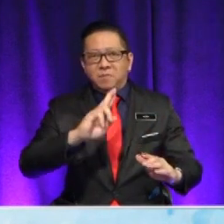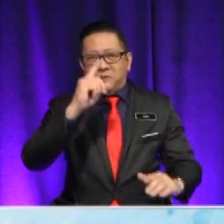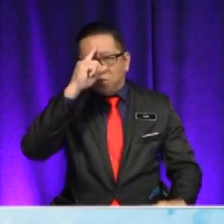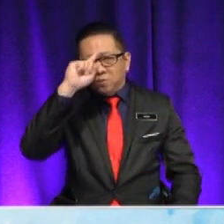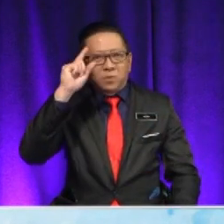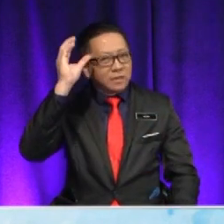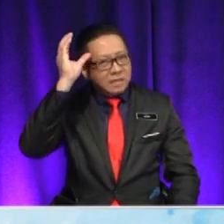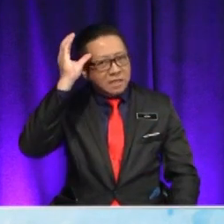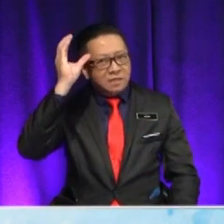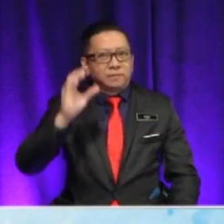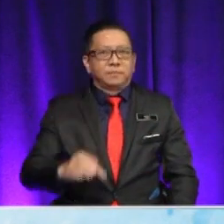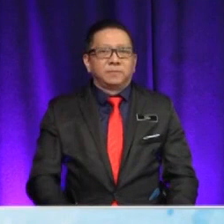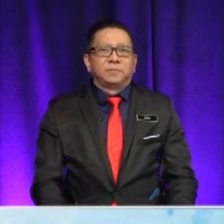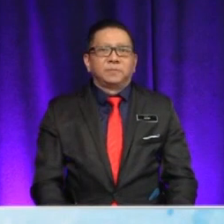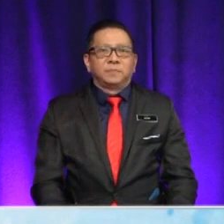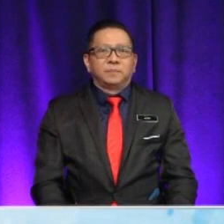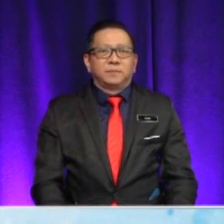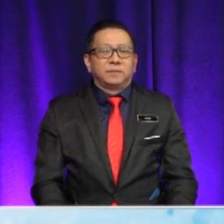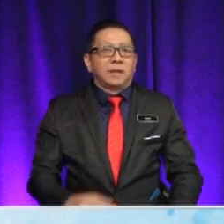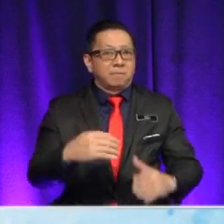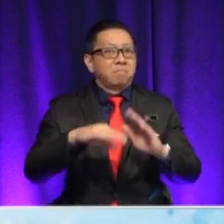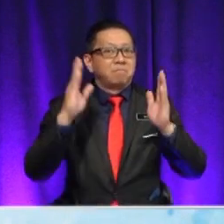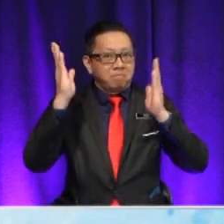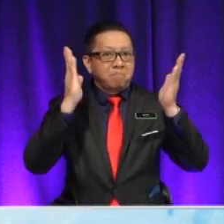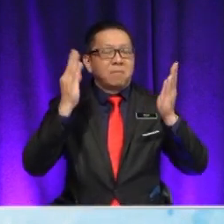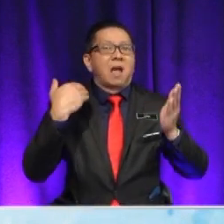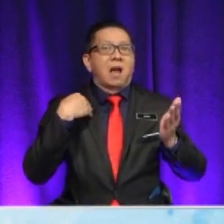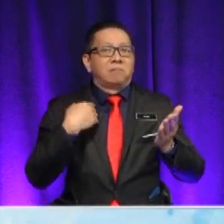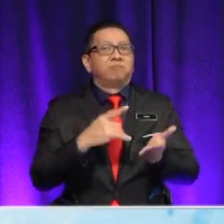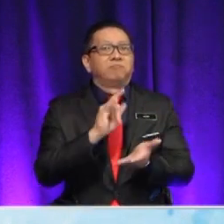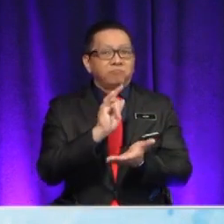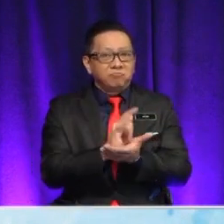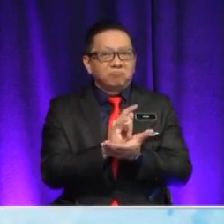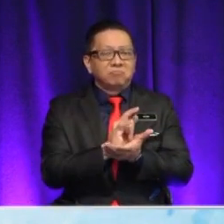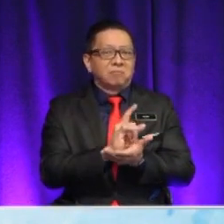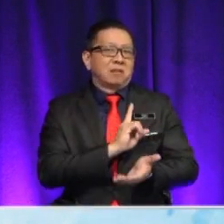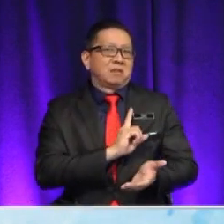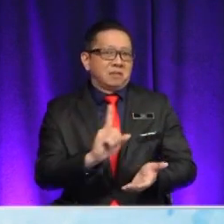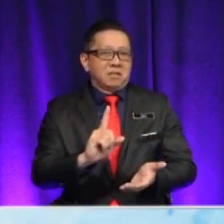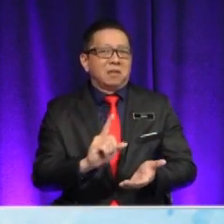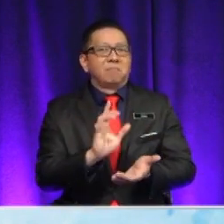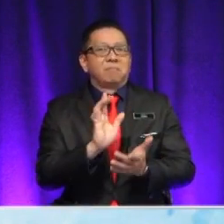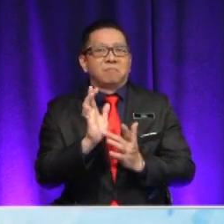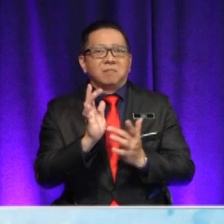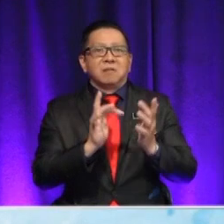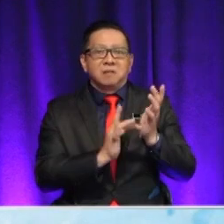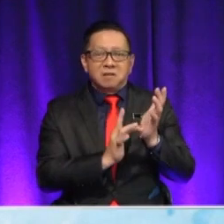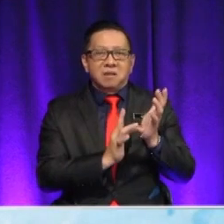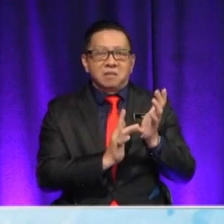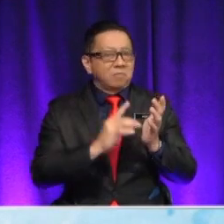agama di Malaysia, kita ada agama Islam, okey, agama Buddha, agama Hindu, agama Kristian, agama Sikh dan